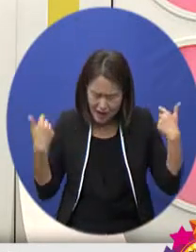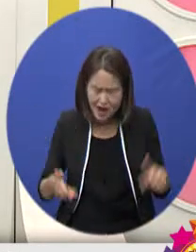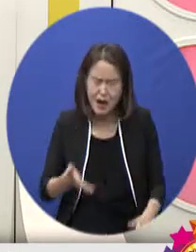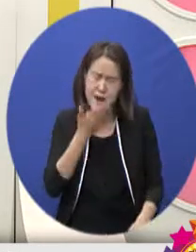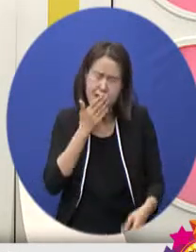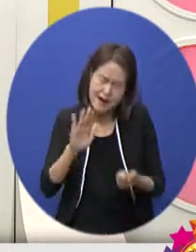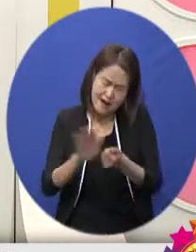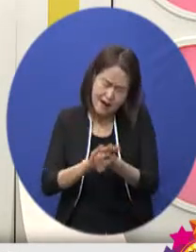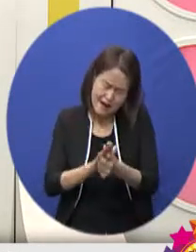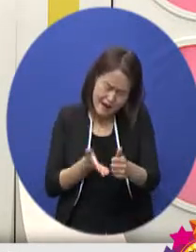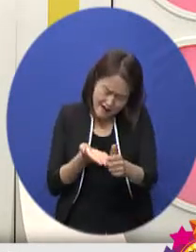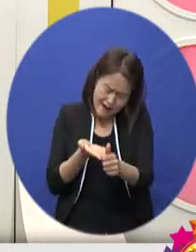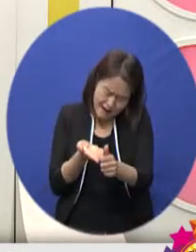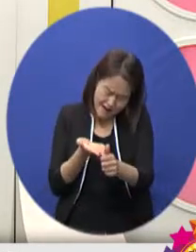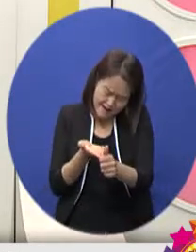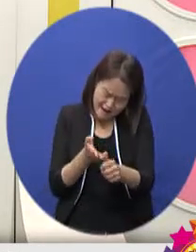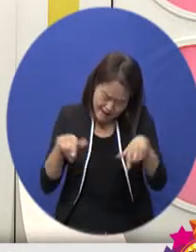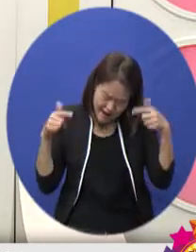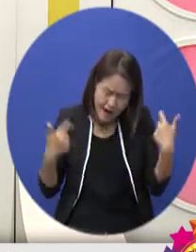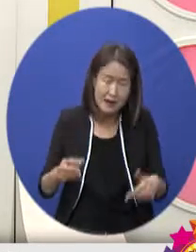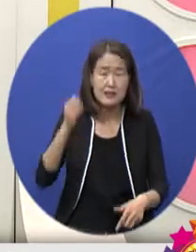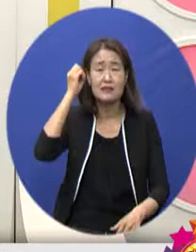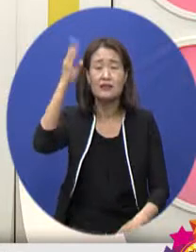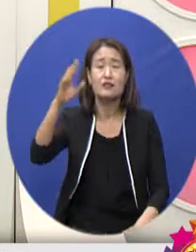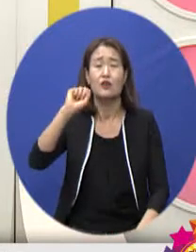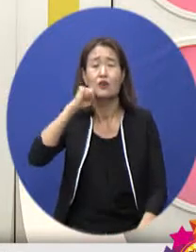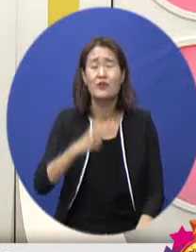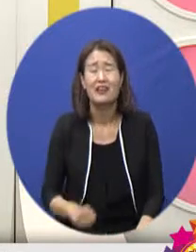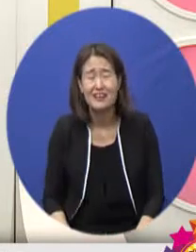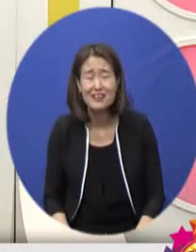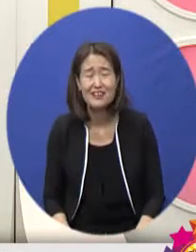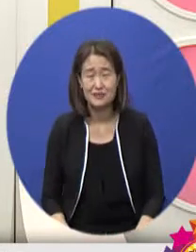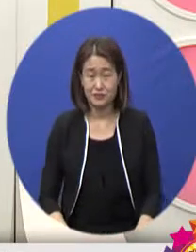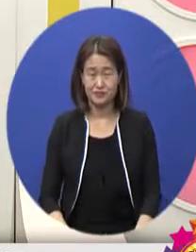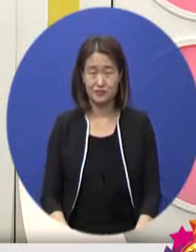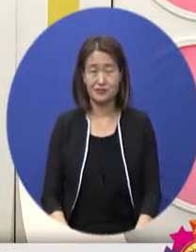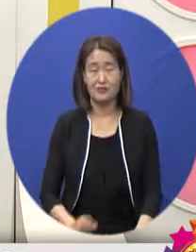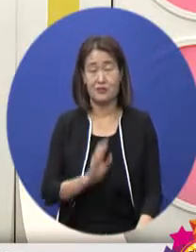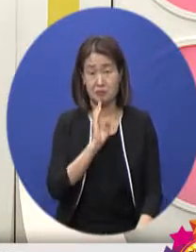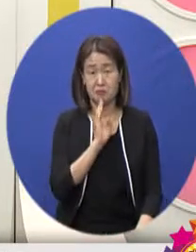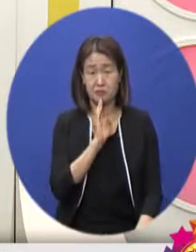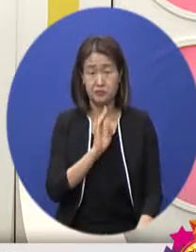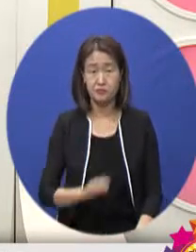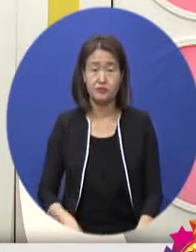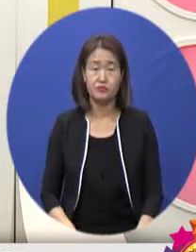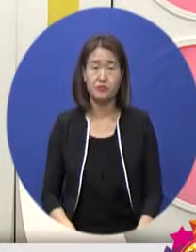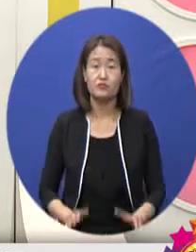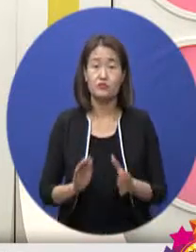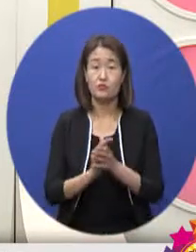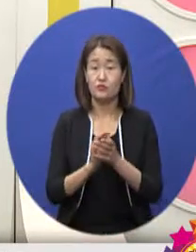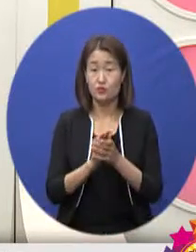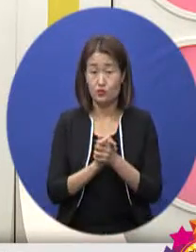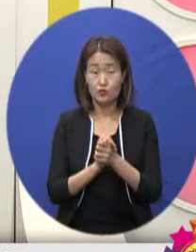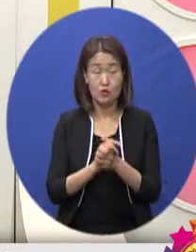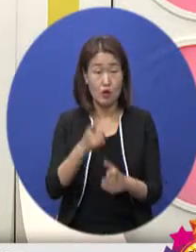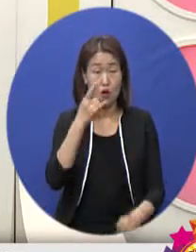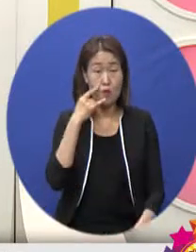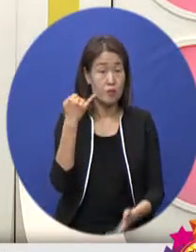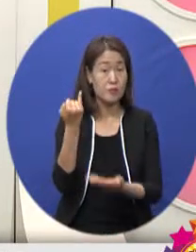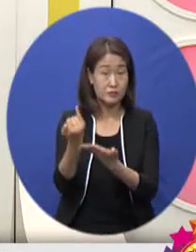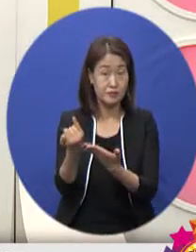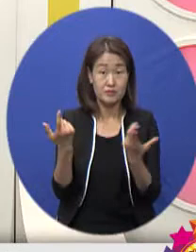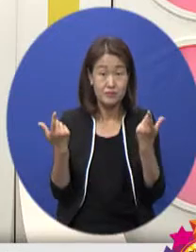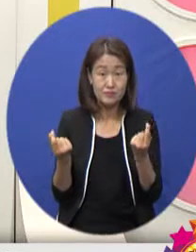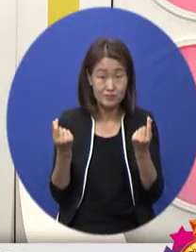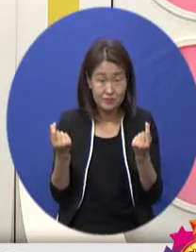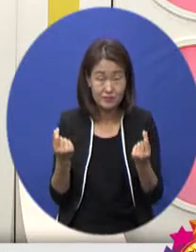이렇게 해주고 해가지고 정말 잊질 못하겠어요. 지금 생각해. 네. 그러면 친구 어머님이시네요. 동갑